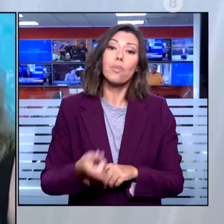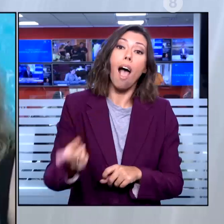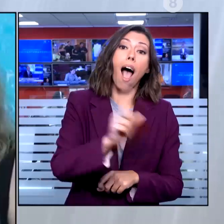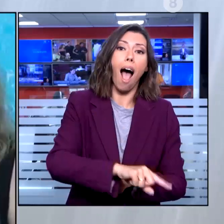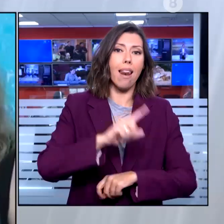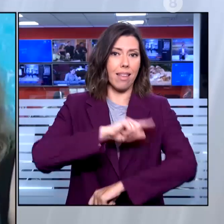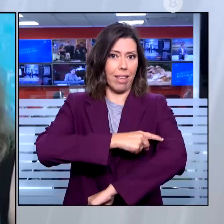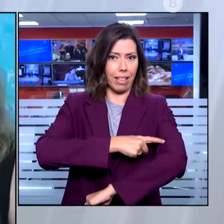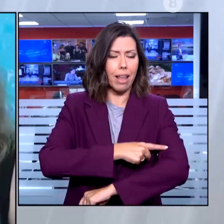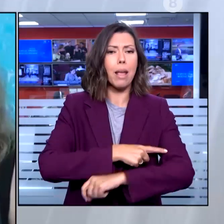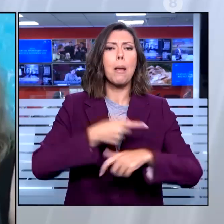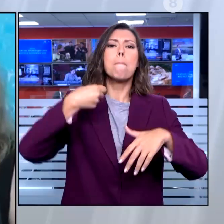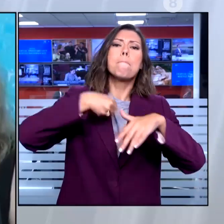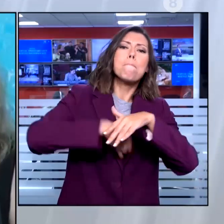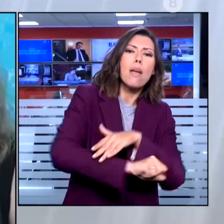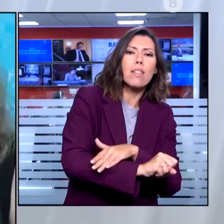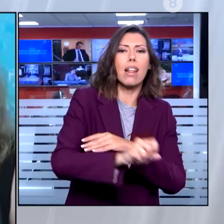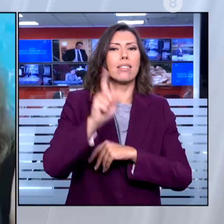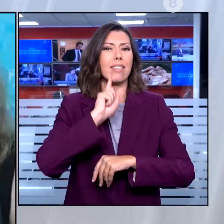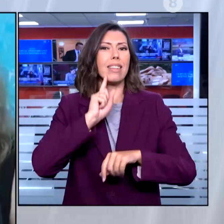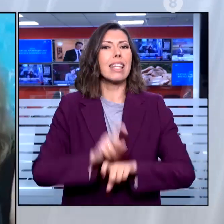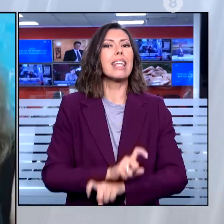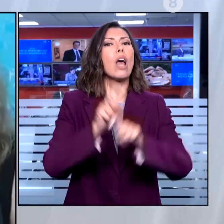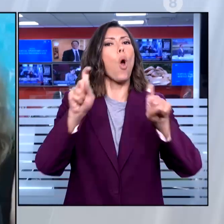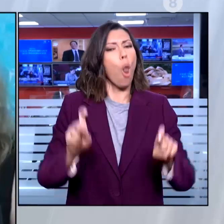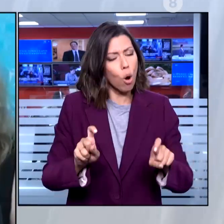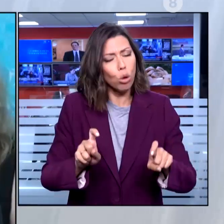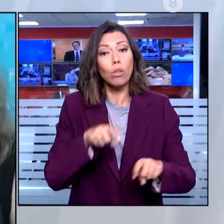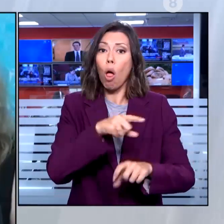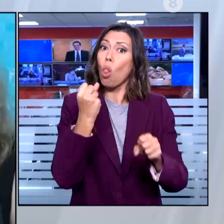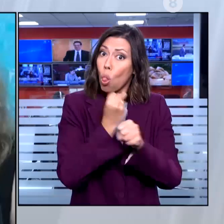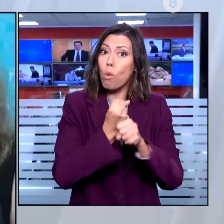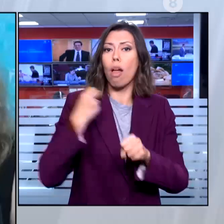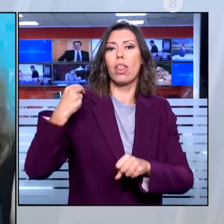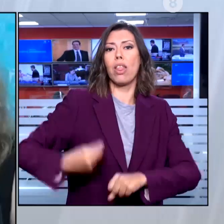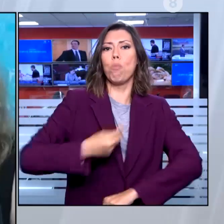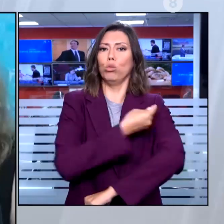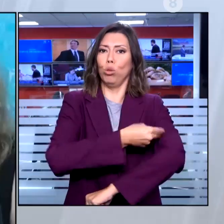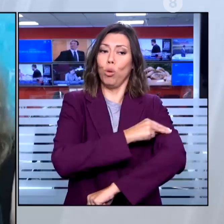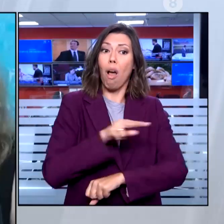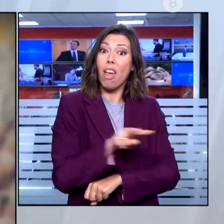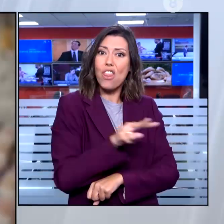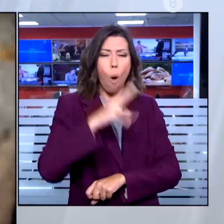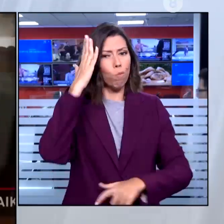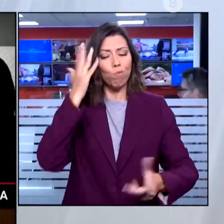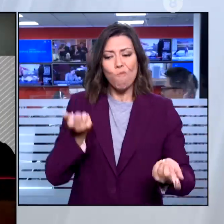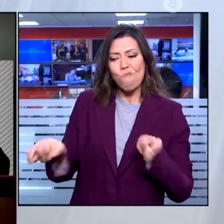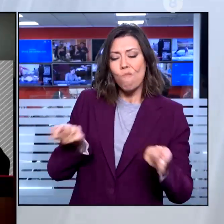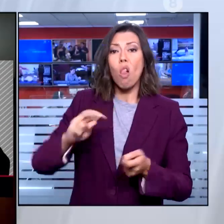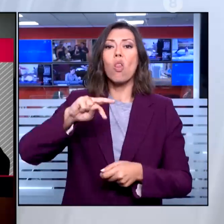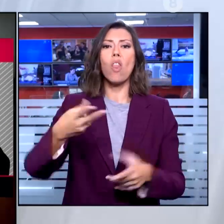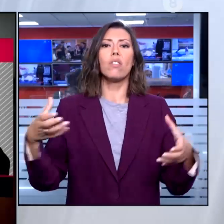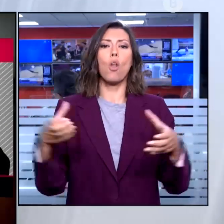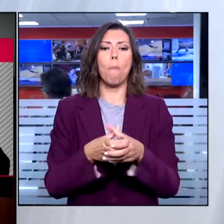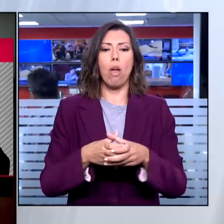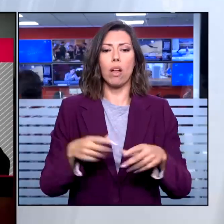μία γυναικολόγος, που εργάζονταν σε δημόσιο νοσοκομείο της Αθήνας, φέρονται ως επικεφαλής της δεύτερης εγκληματικής ομάδας. Μπορεί να σου πει